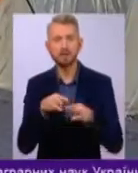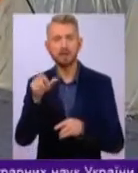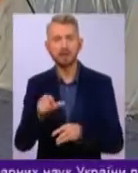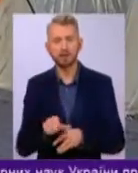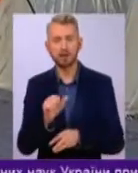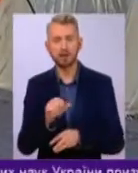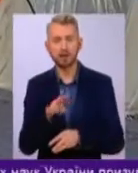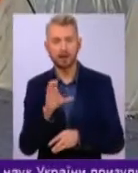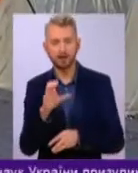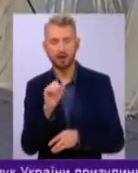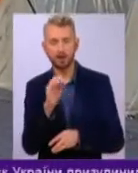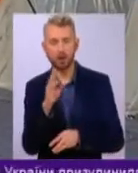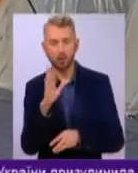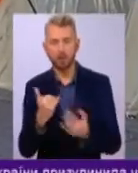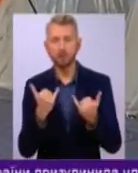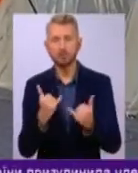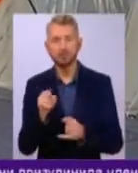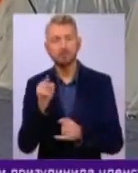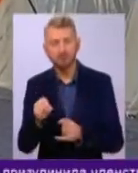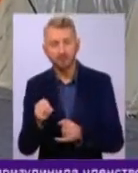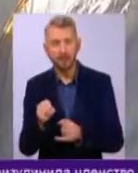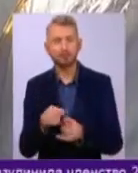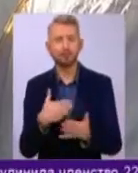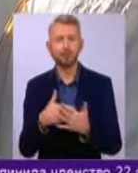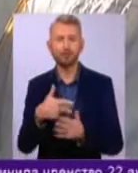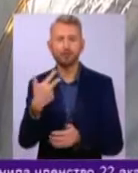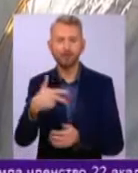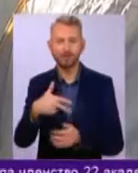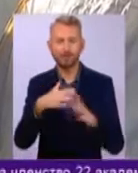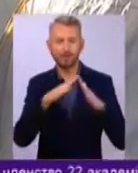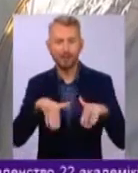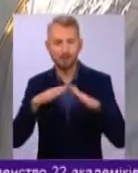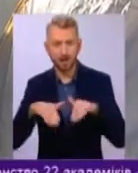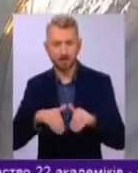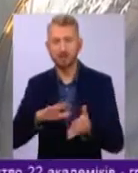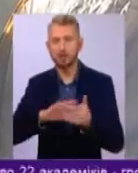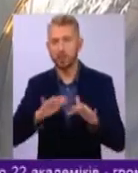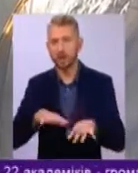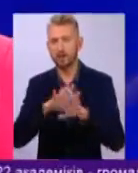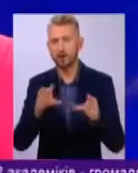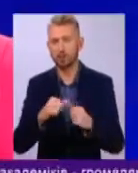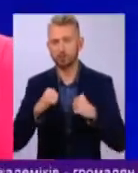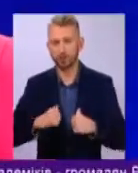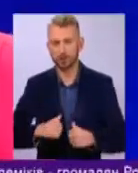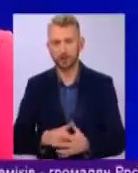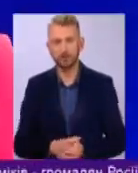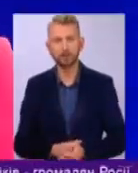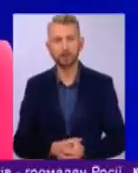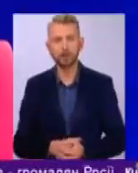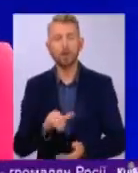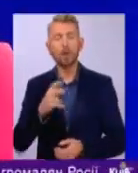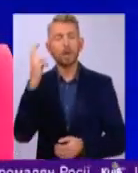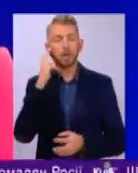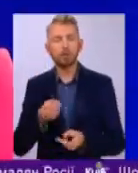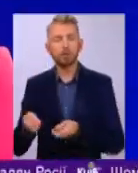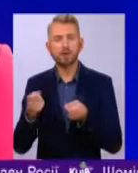Арсен Аваков. Наразі на вулиці Грушевського та у Мар'їнському парку близько 30 наметів. Ситуація загалом спокійна. У столиці